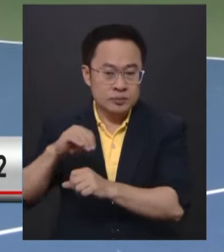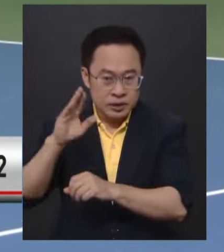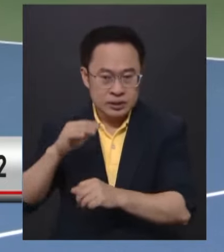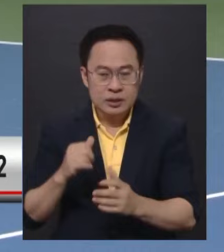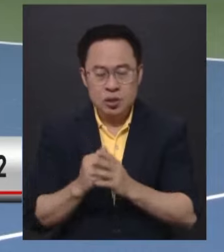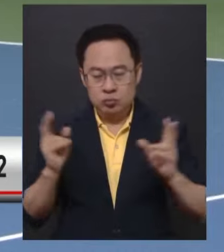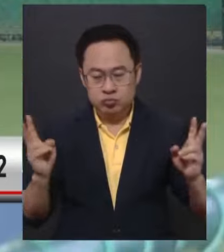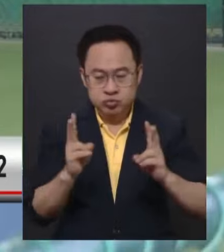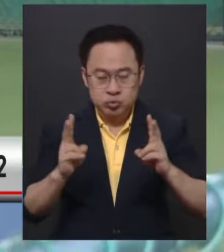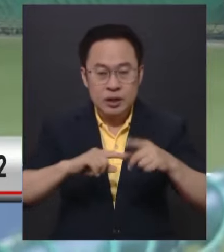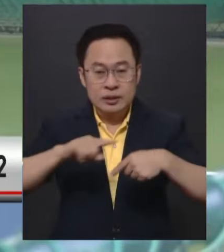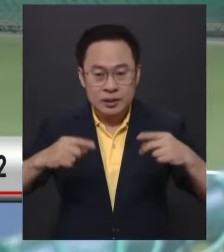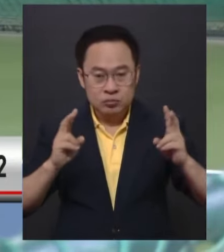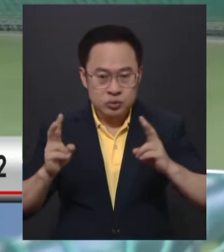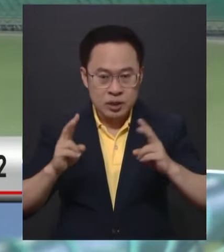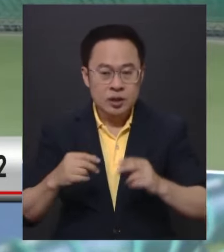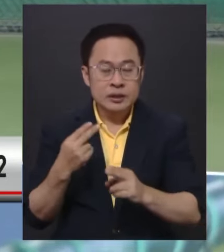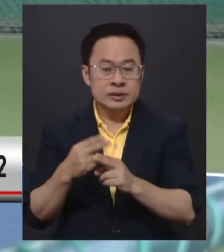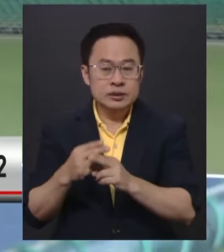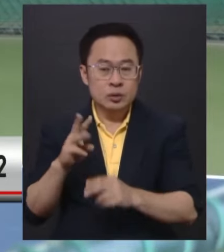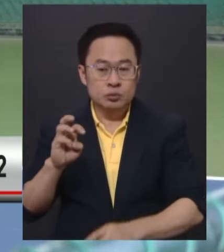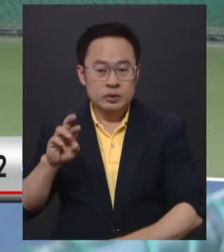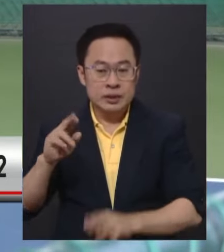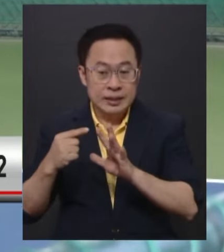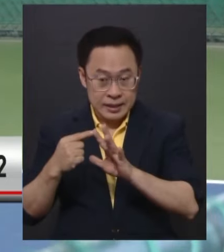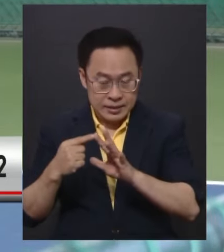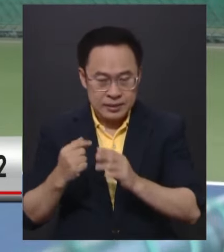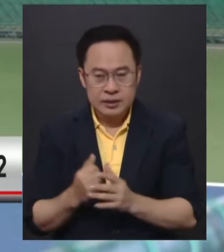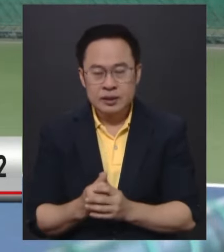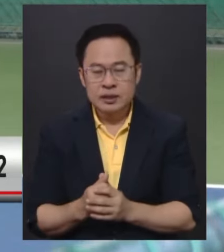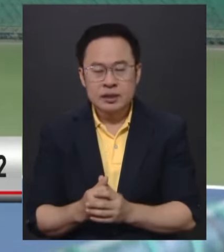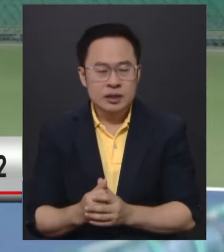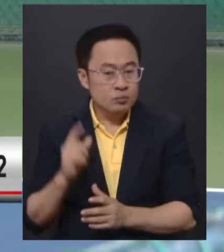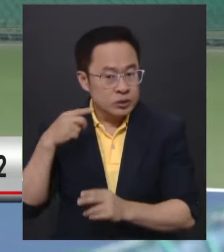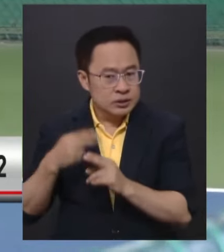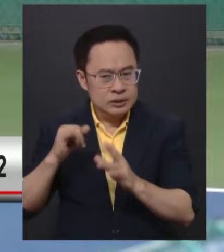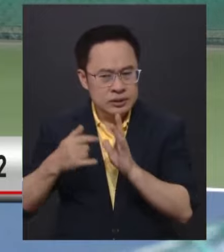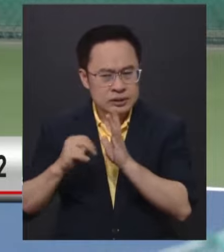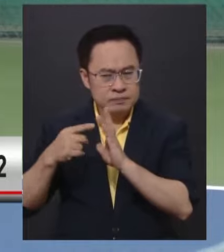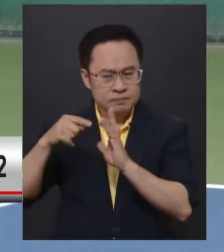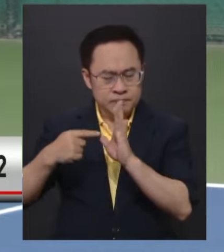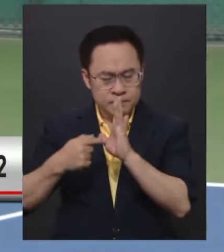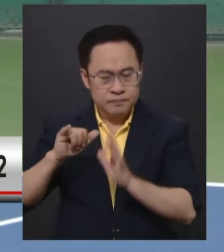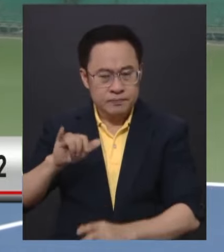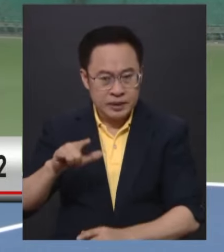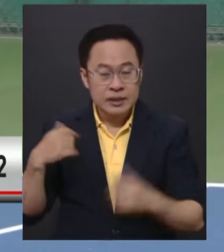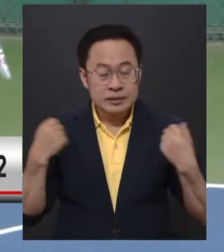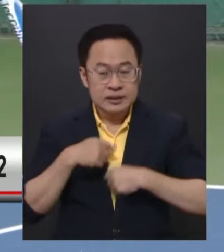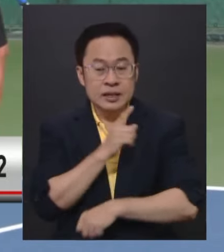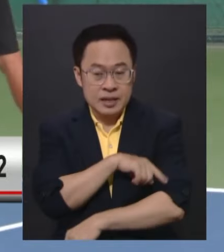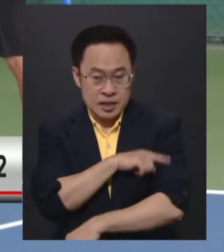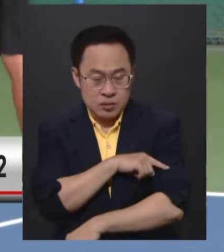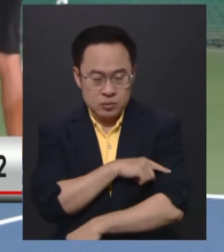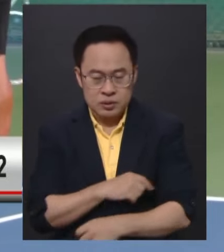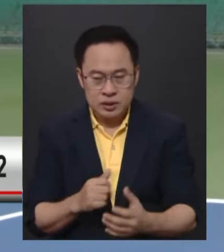ะเป็นคู่ระหว่างวีระรัตนะวิจิตนะคะจับคู่กับจันเพ็ญสร้อยสิงค่ะมาในชุดสีขาวนะค